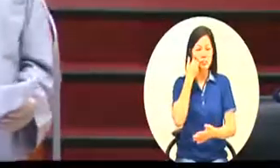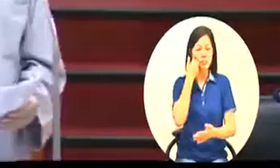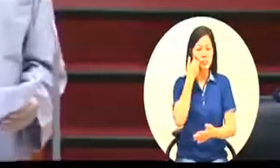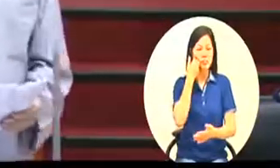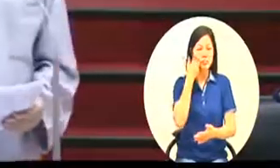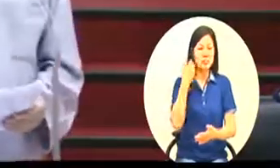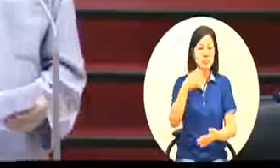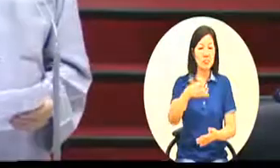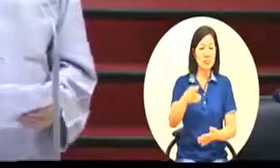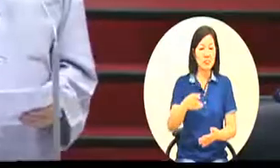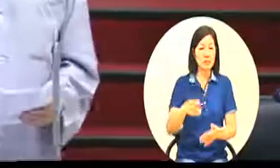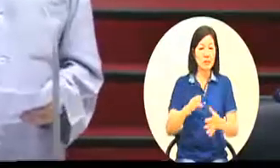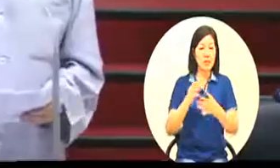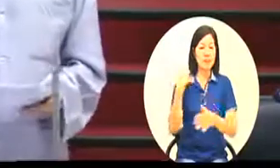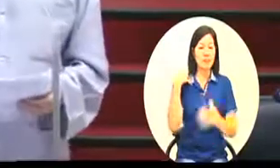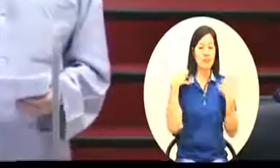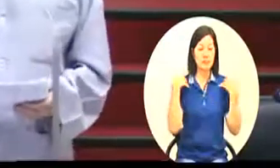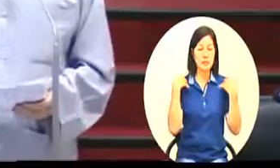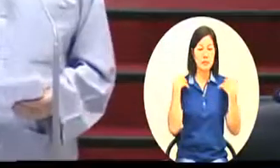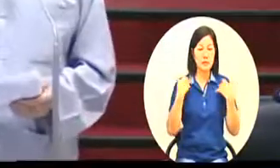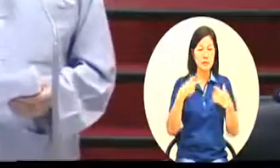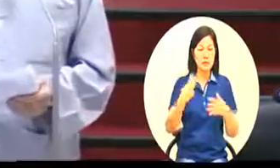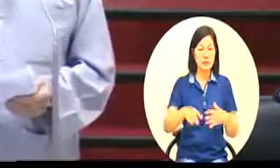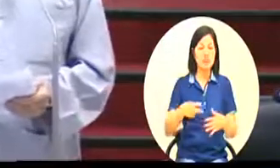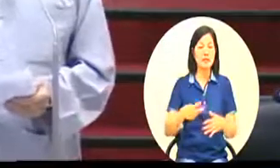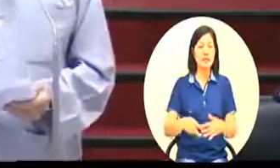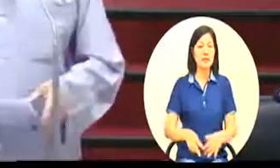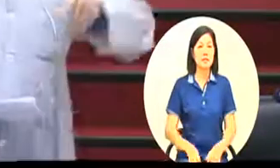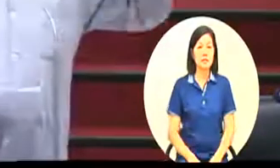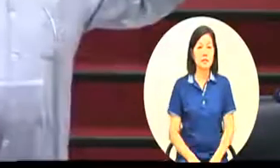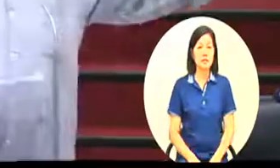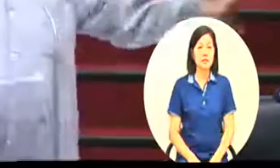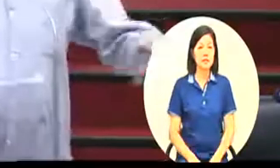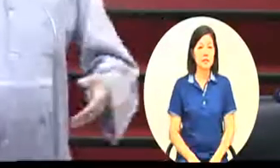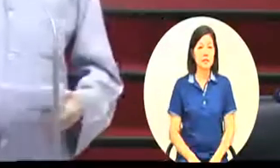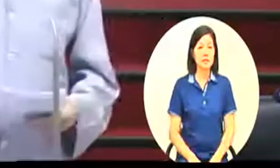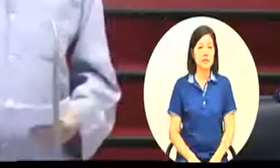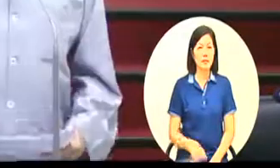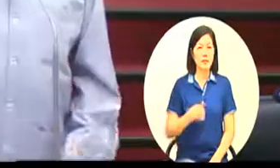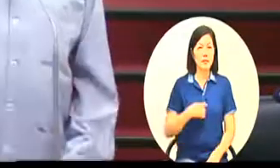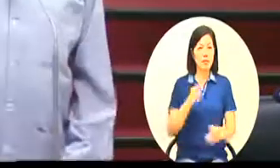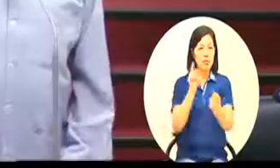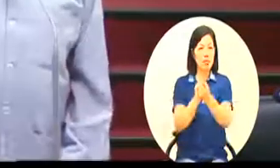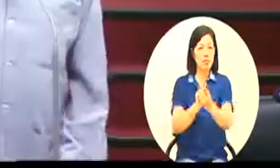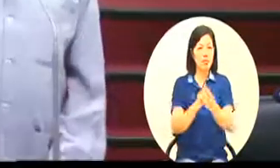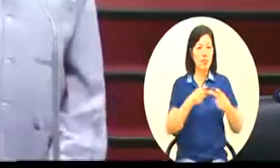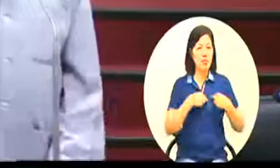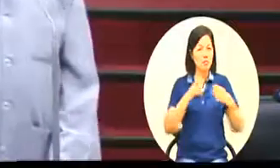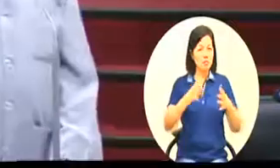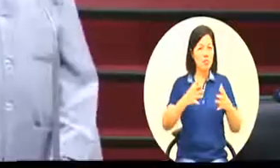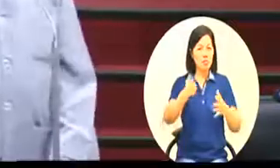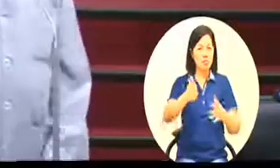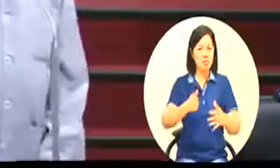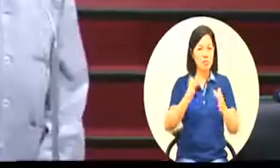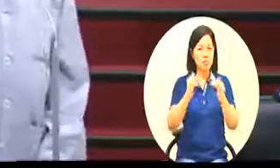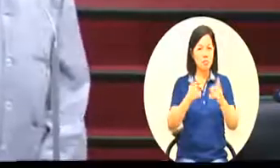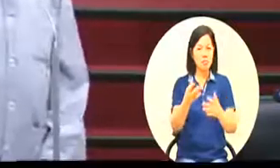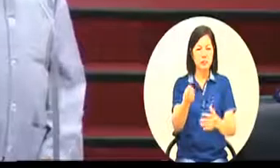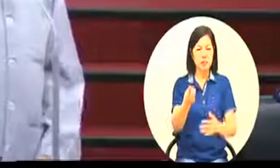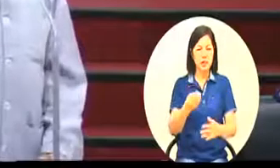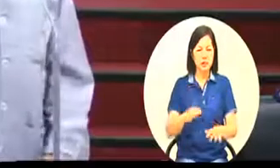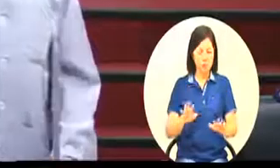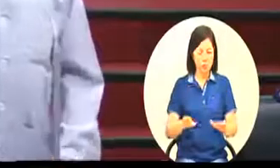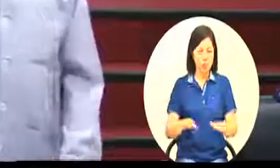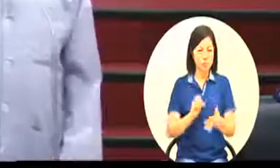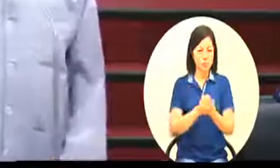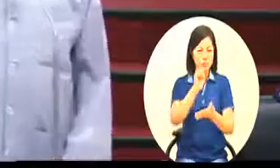哪个有人在揪阿扁总统的衫裙啊？讲我对小英总统无礼貌，甲局者也报告。今仔日若